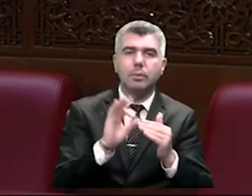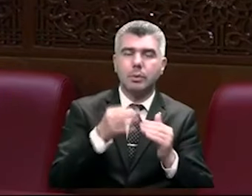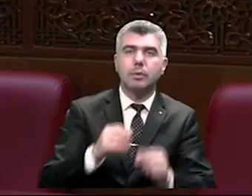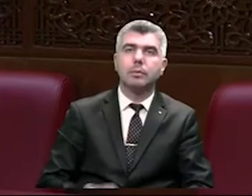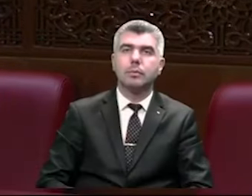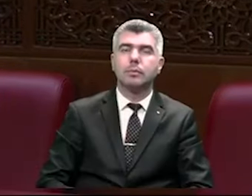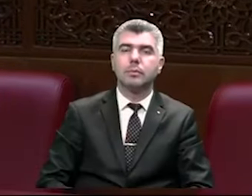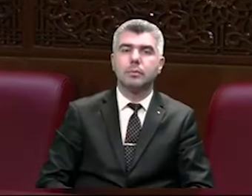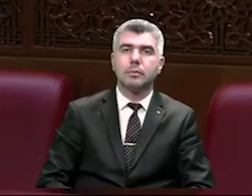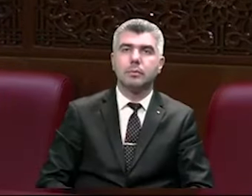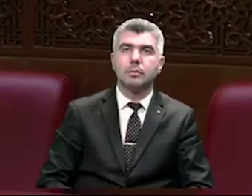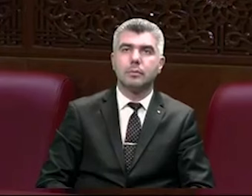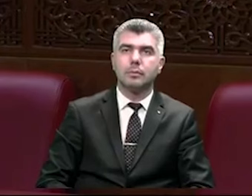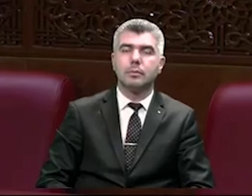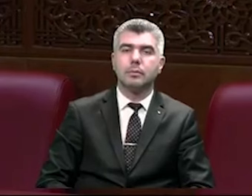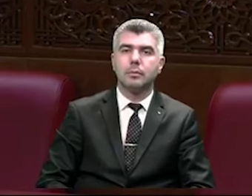القضيه